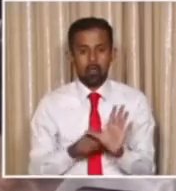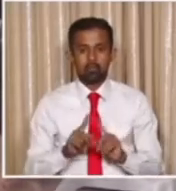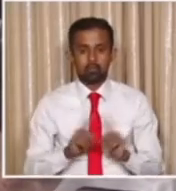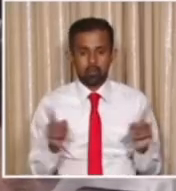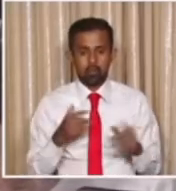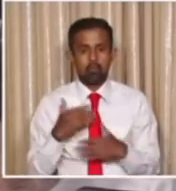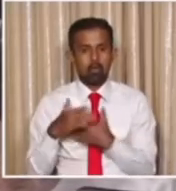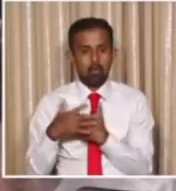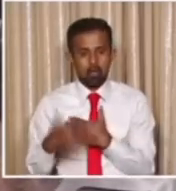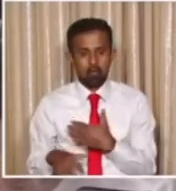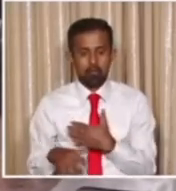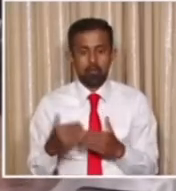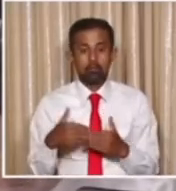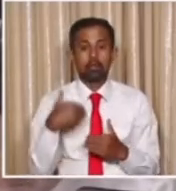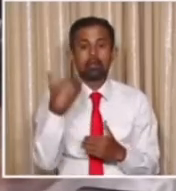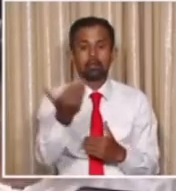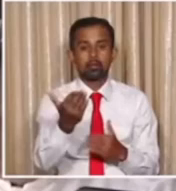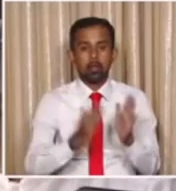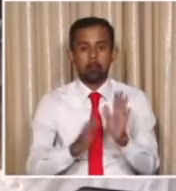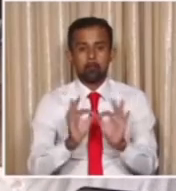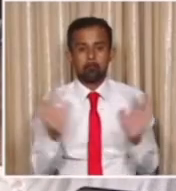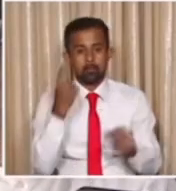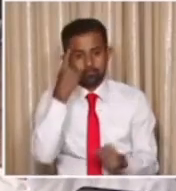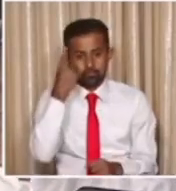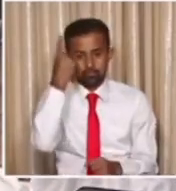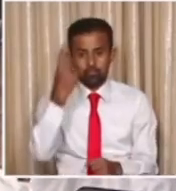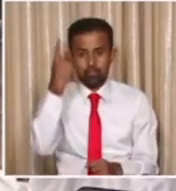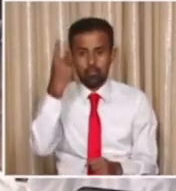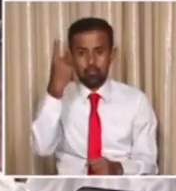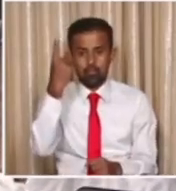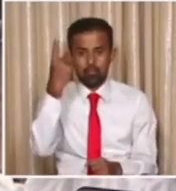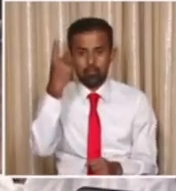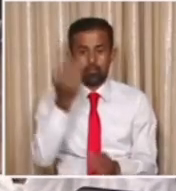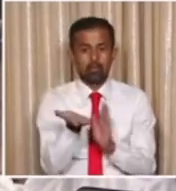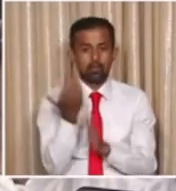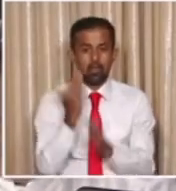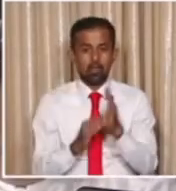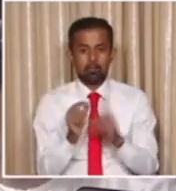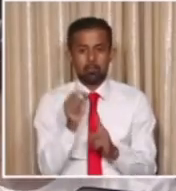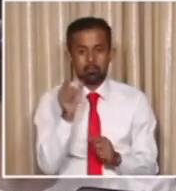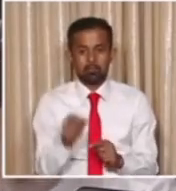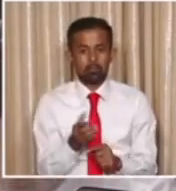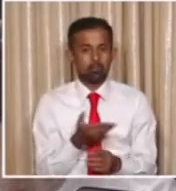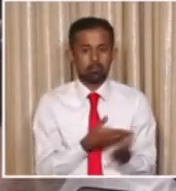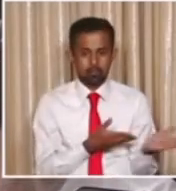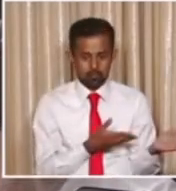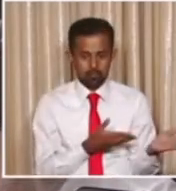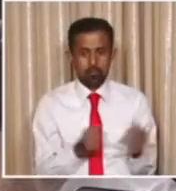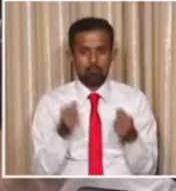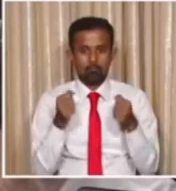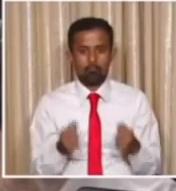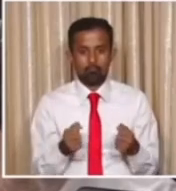නිසා මගේ ඉදිරියේ ඉන්නවා මාධ්‍ය සම්බන්ධ විශේෂඥ අපේ හිටපු ඇමතිතුමාත් අල්ලපු කුටුවේ ඉන්නවා